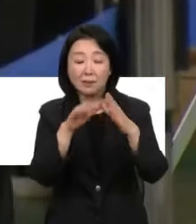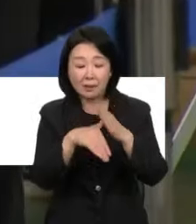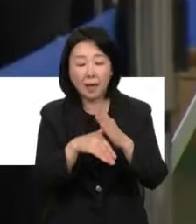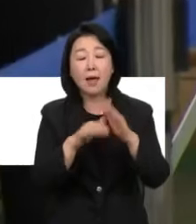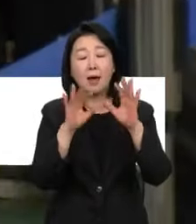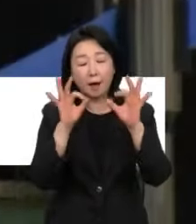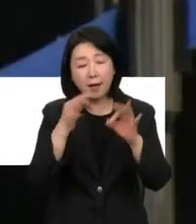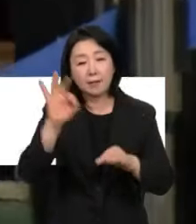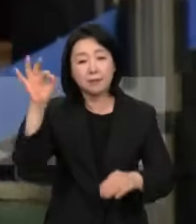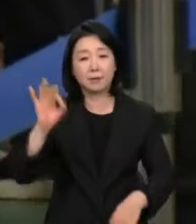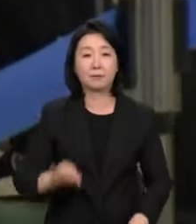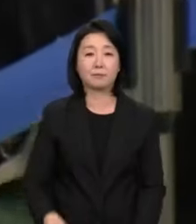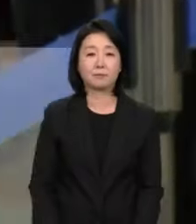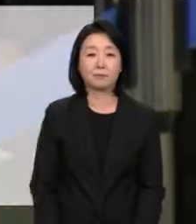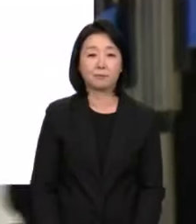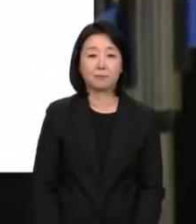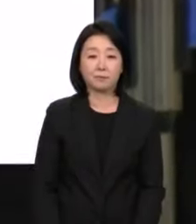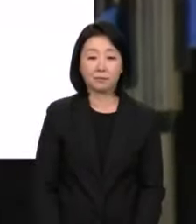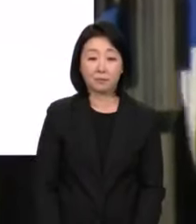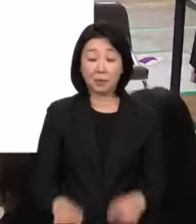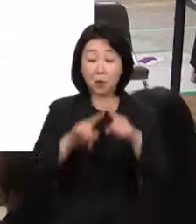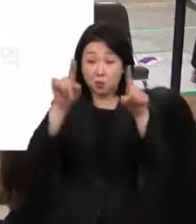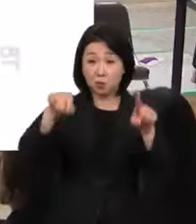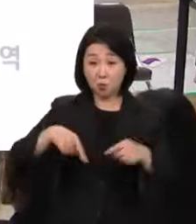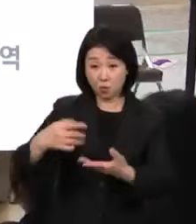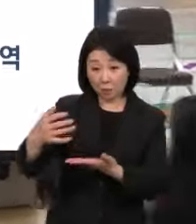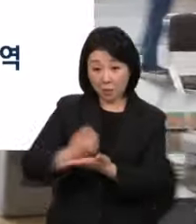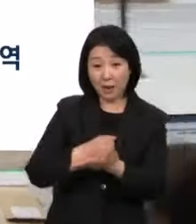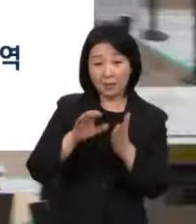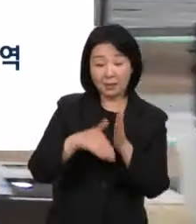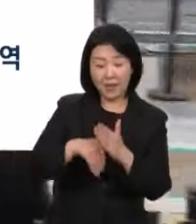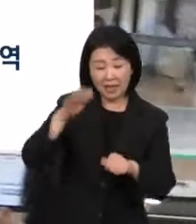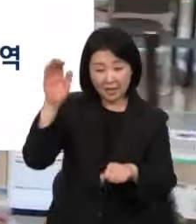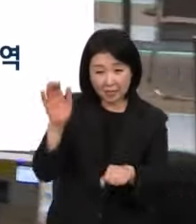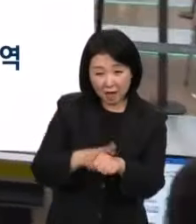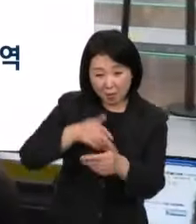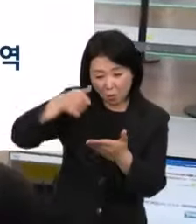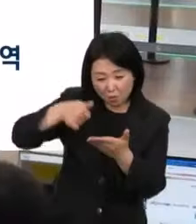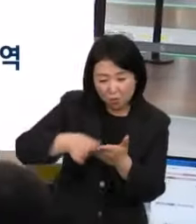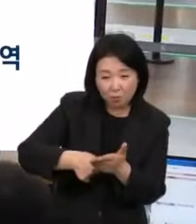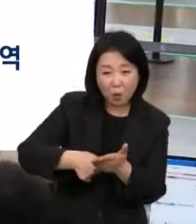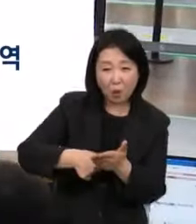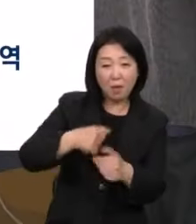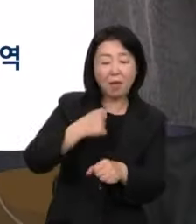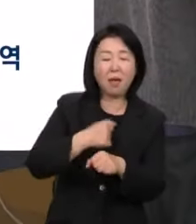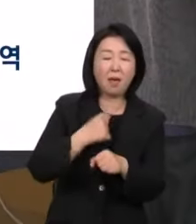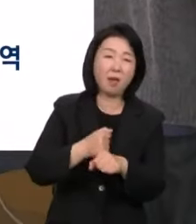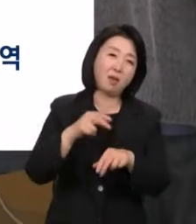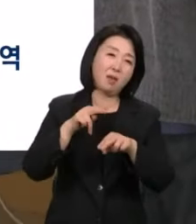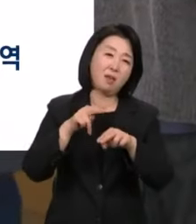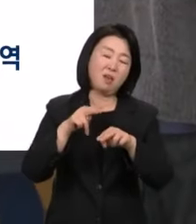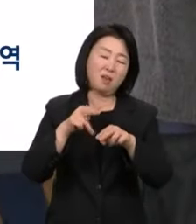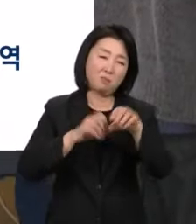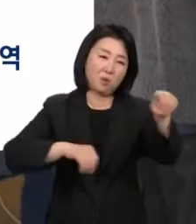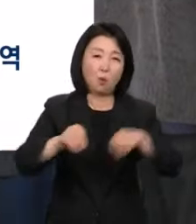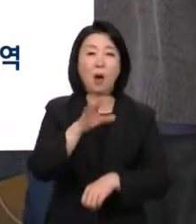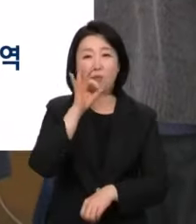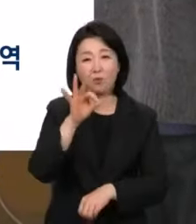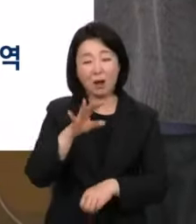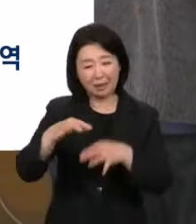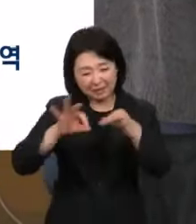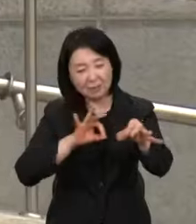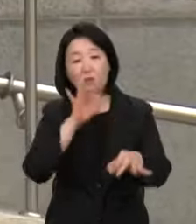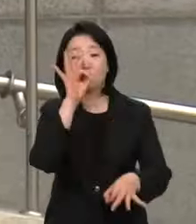유효표로 처리됩니다. 투표용지를 수령한 시점에선 잘못 투표하더라도 투표용지 교환은 불가능하고 훼손해서도 안